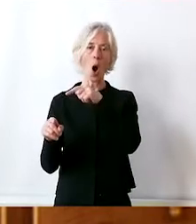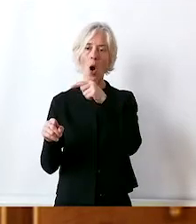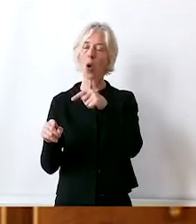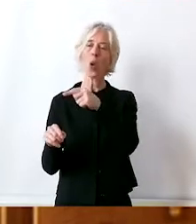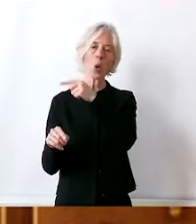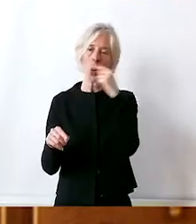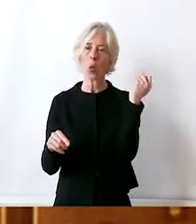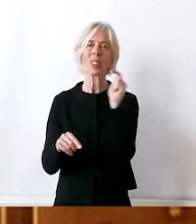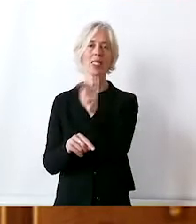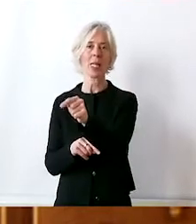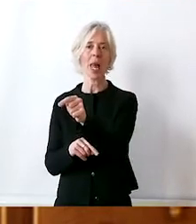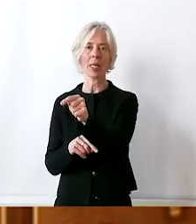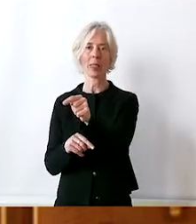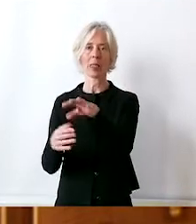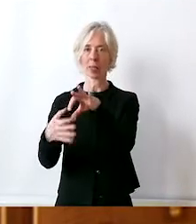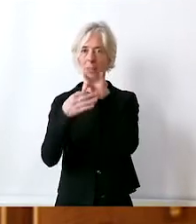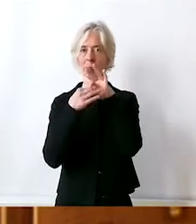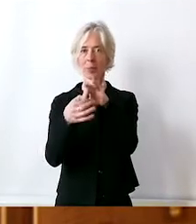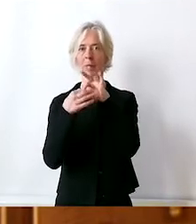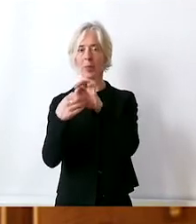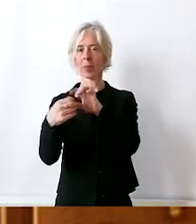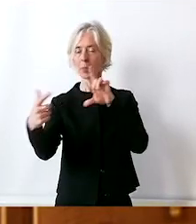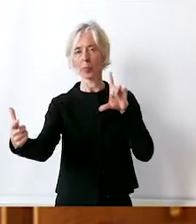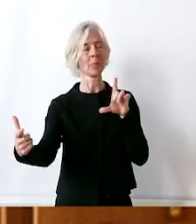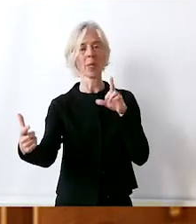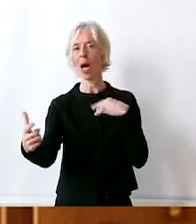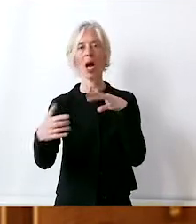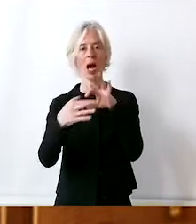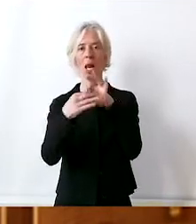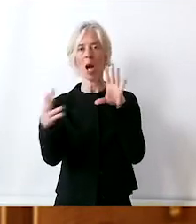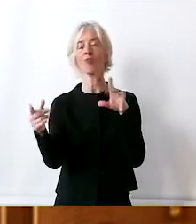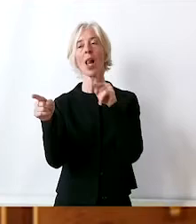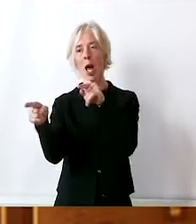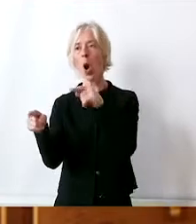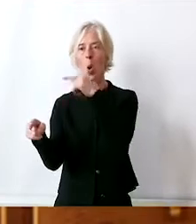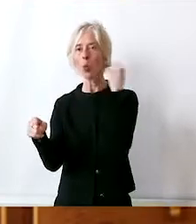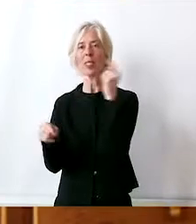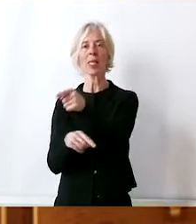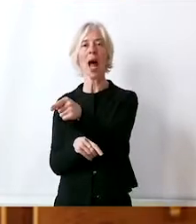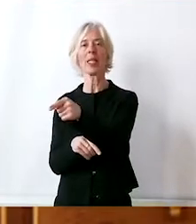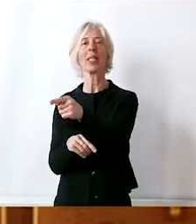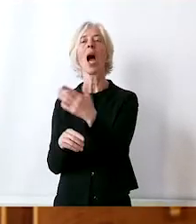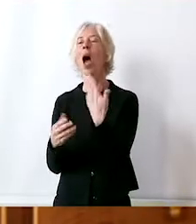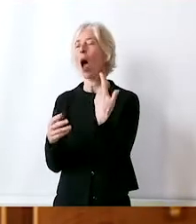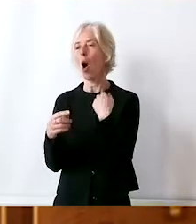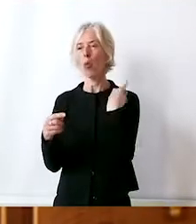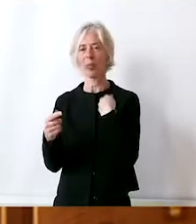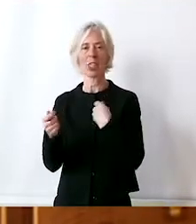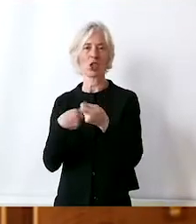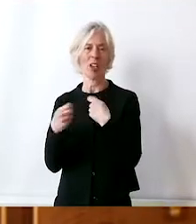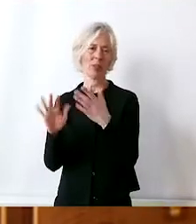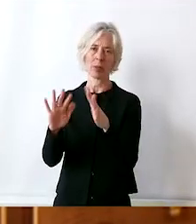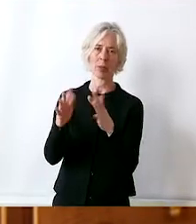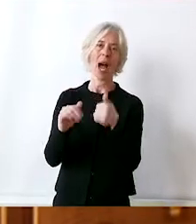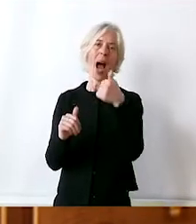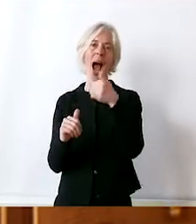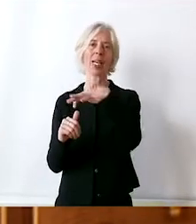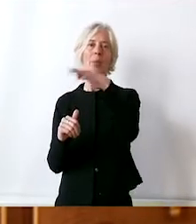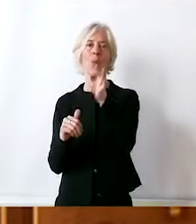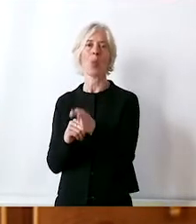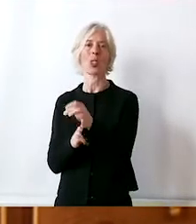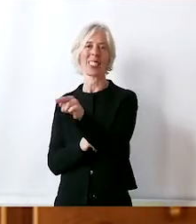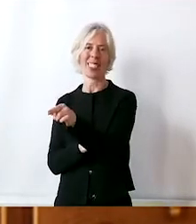wir ungefähr 1%, etwas unter 1% unseres Geschäfts, in der Ukraine nicht. Wir haben über